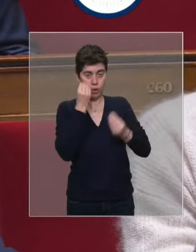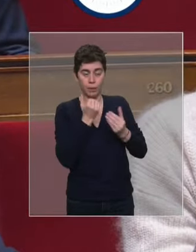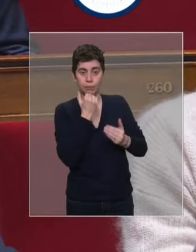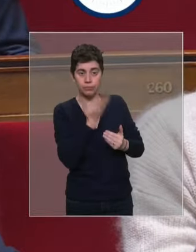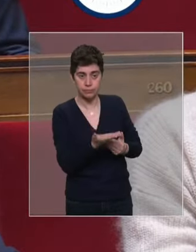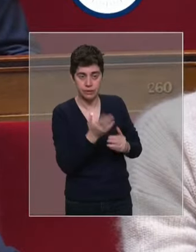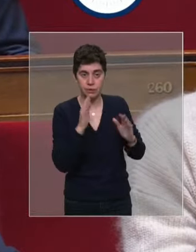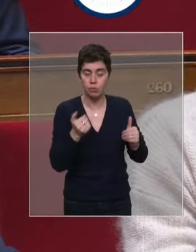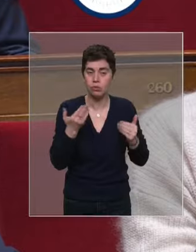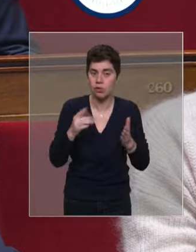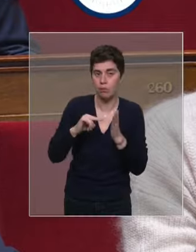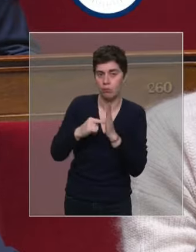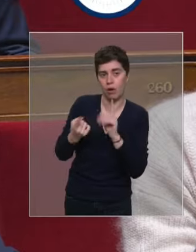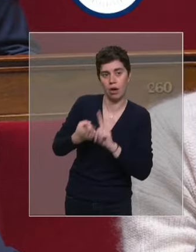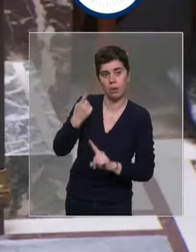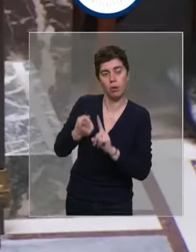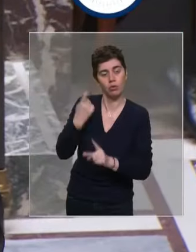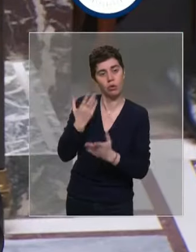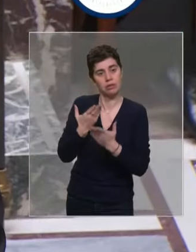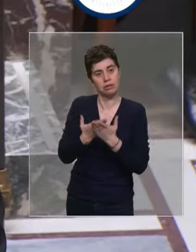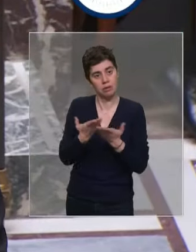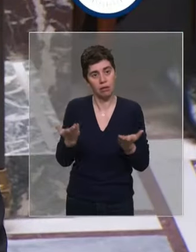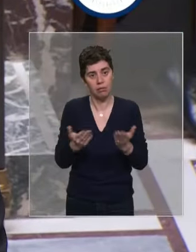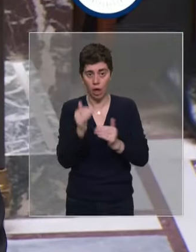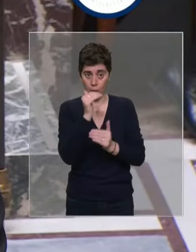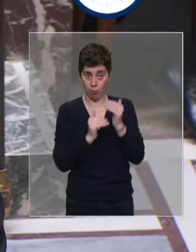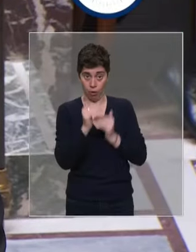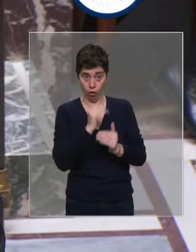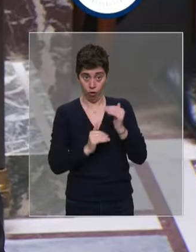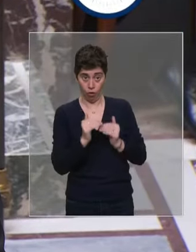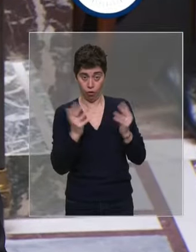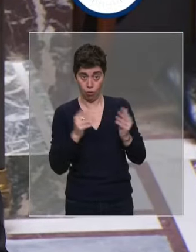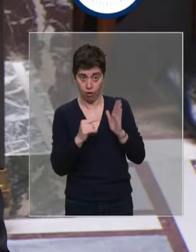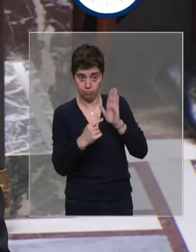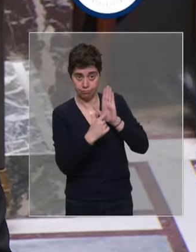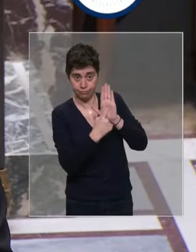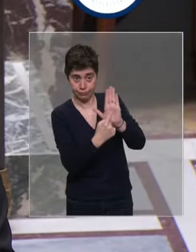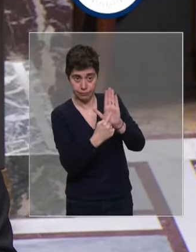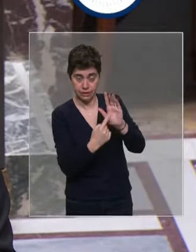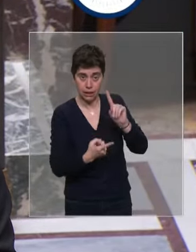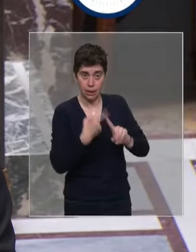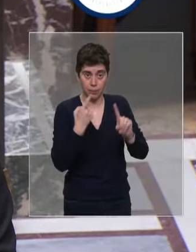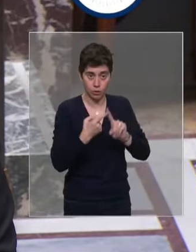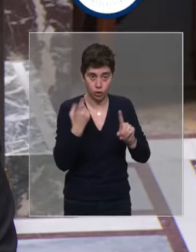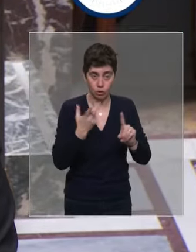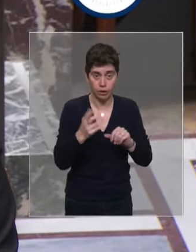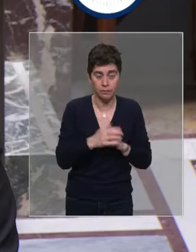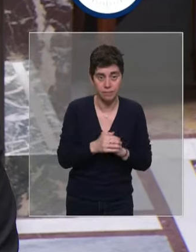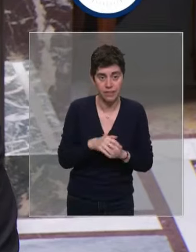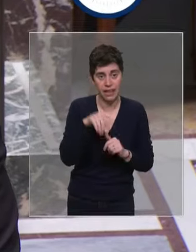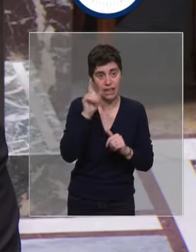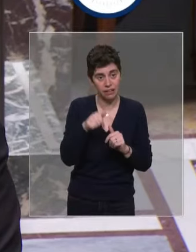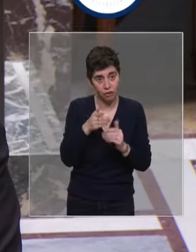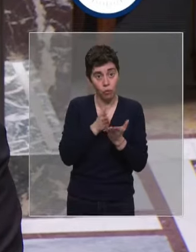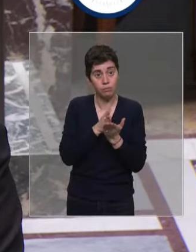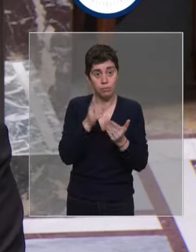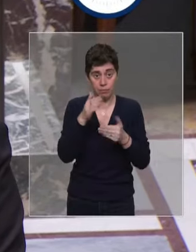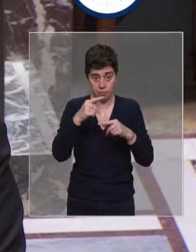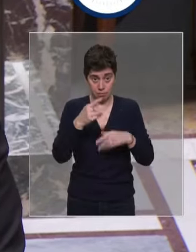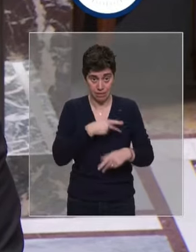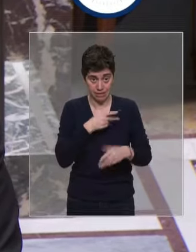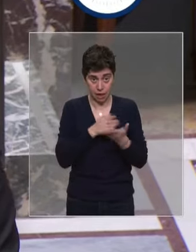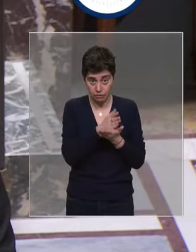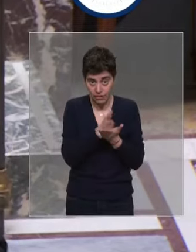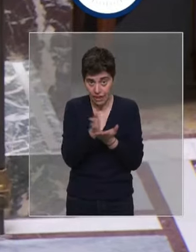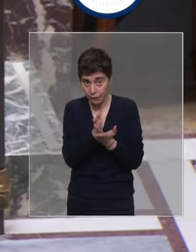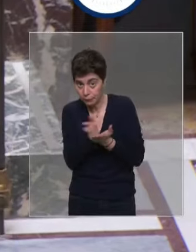ce contexte et c'est tout le sens de ce plan avec un élément majeur qui est la constitution d'une filière médicale que nous travaillons